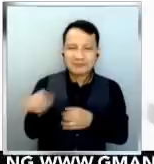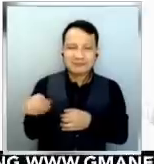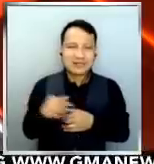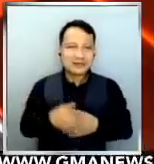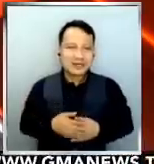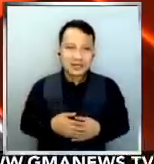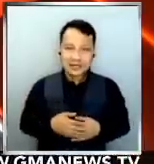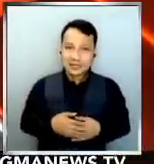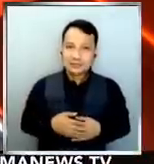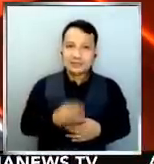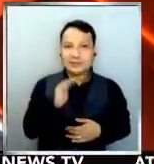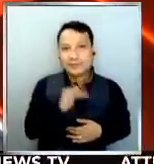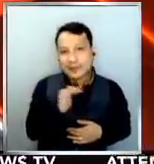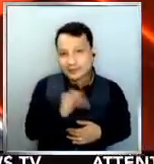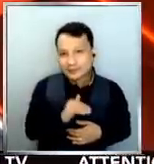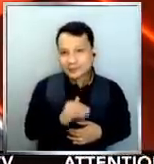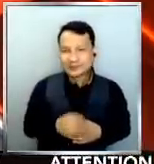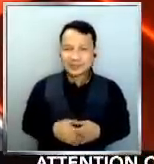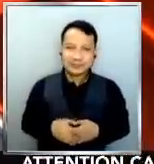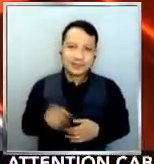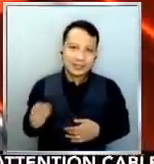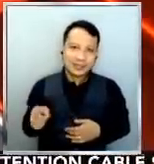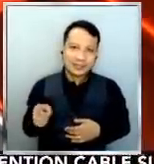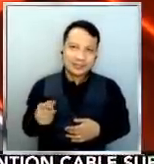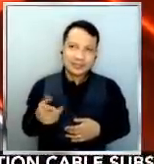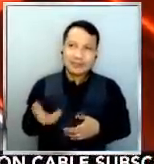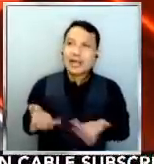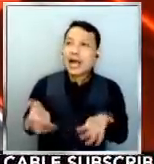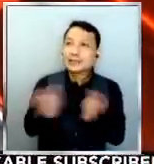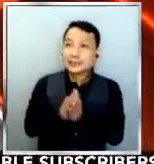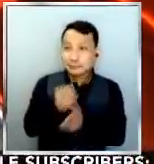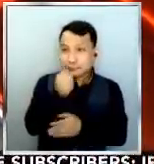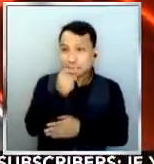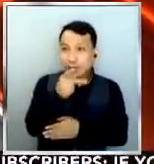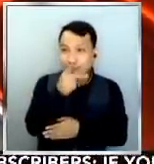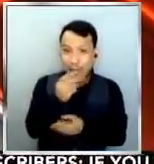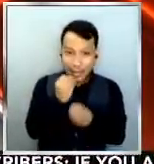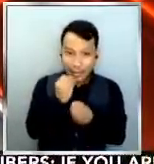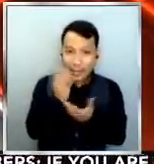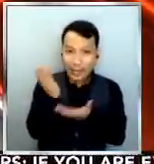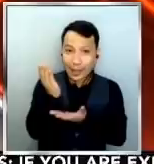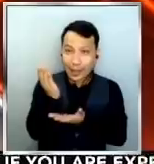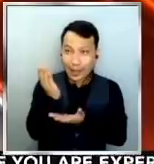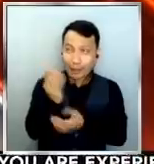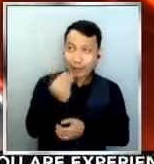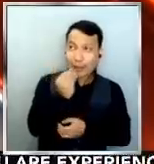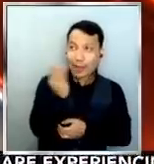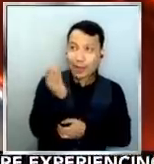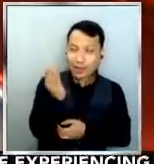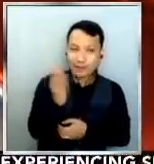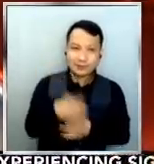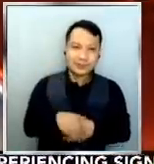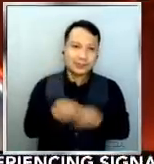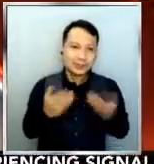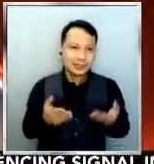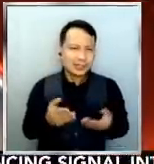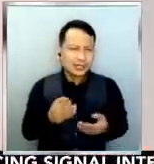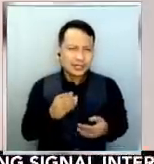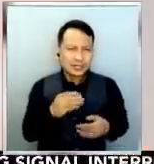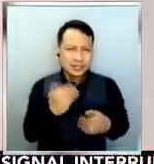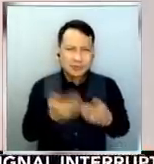napagod, humihingi sila ng midnight snack. Yun. Tapos ang pinaka-midnight snack nila, sold na sila sa boiled na